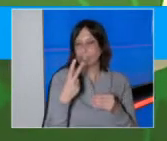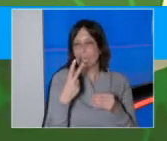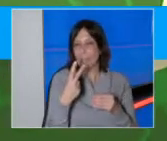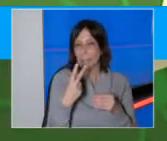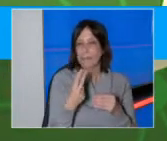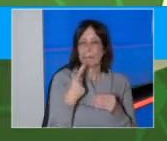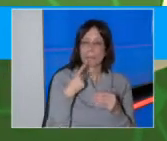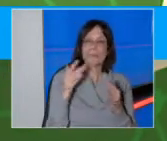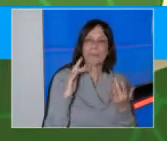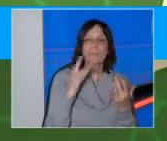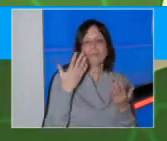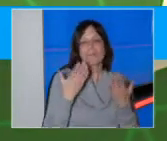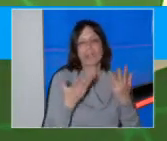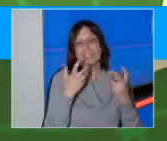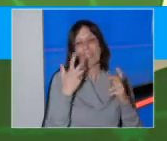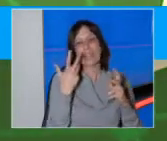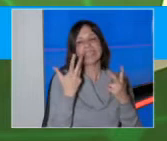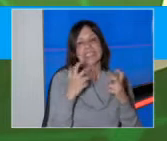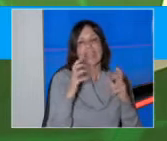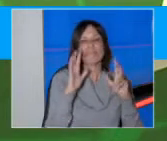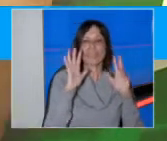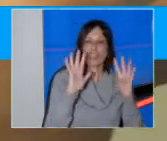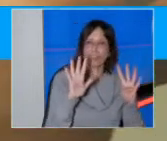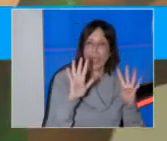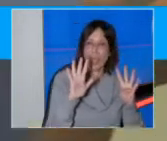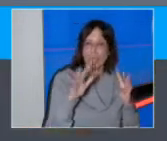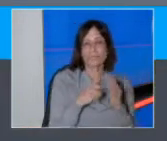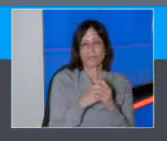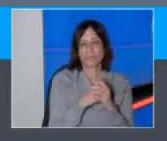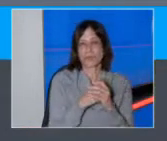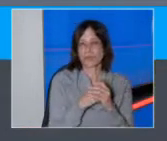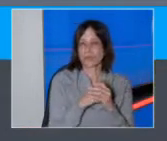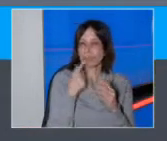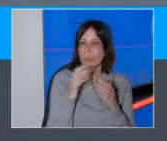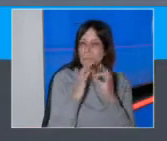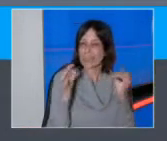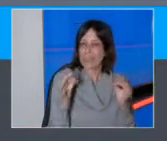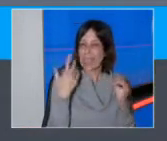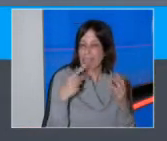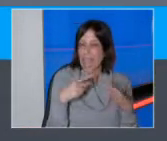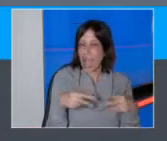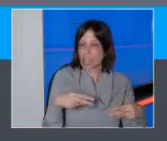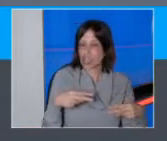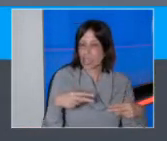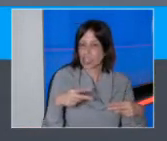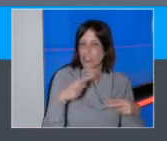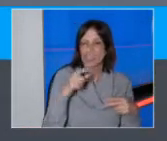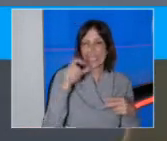אתם הצגתם איזשהו סקר שמדבר על 30-20 ביניכם לבין גדעון סער. מתחיל להיות חשש מגדעון